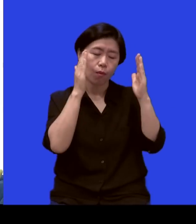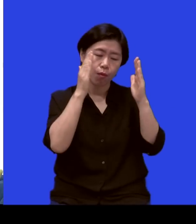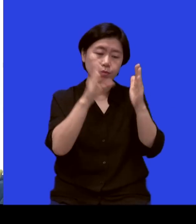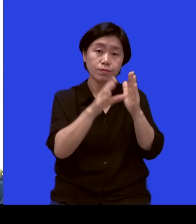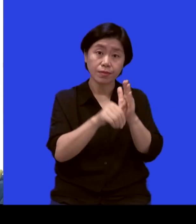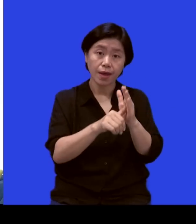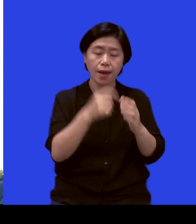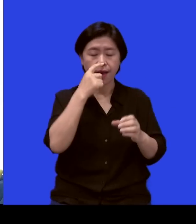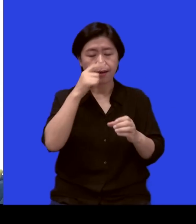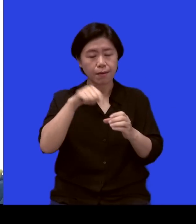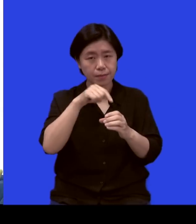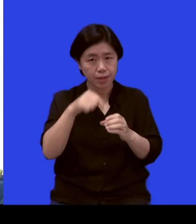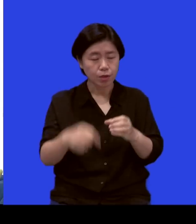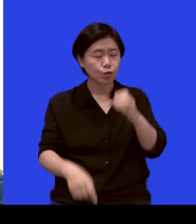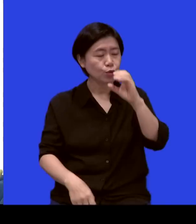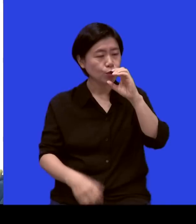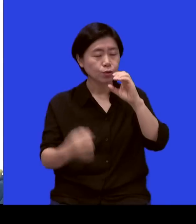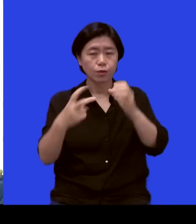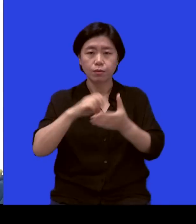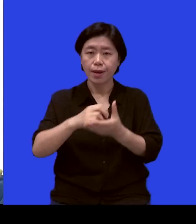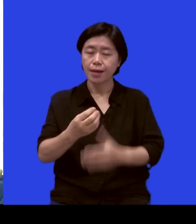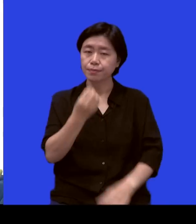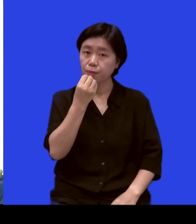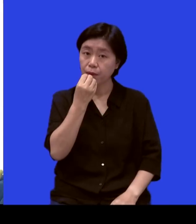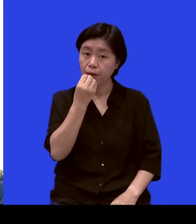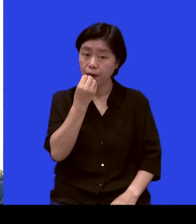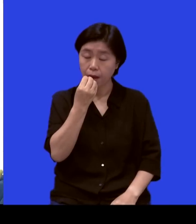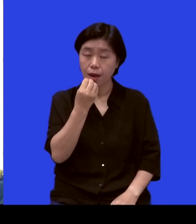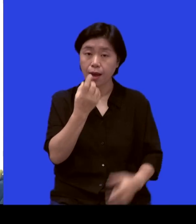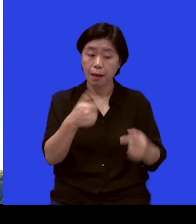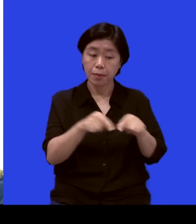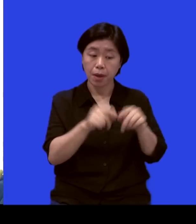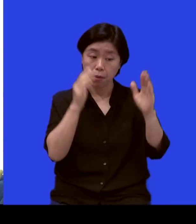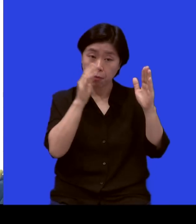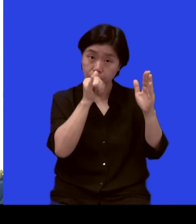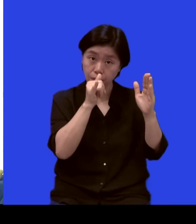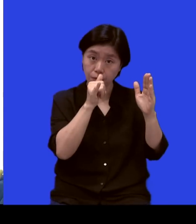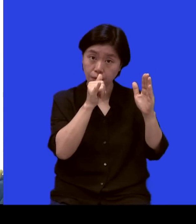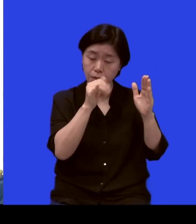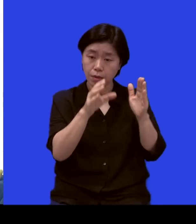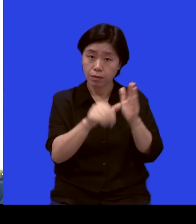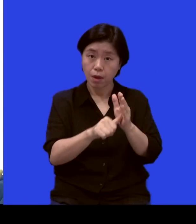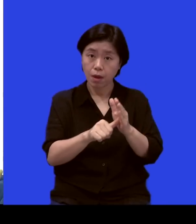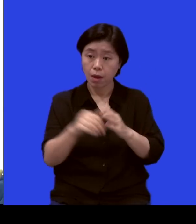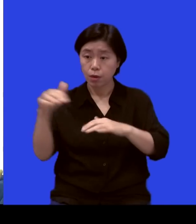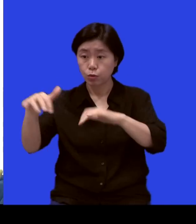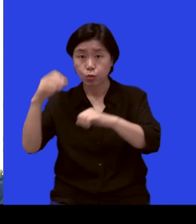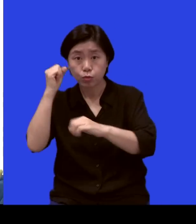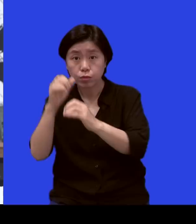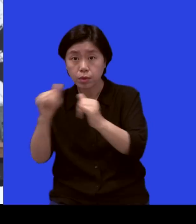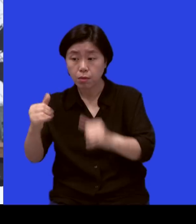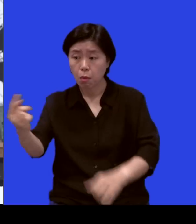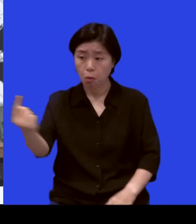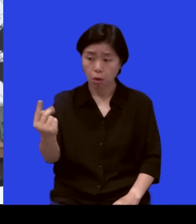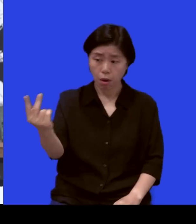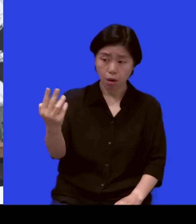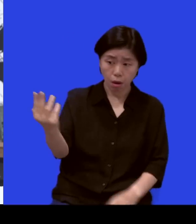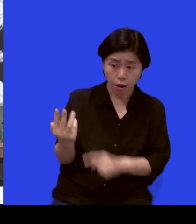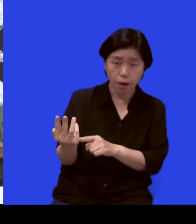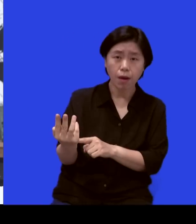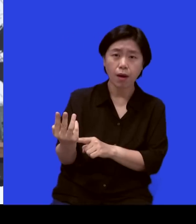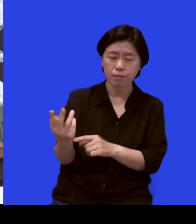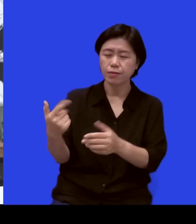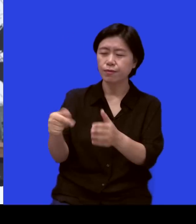커피도 마시고 빵도 같이 먹고 이렇게 이제 하면서 하는데 이분들이 오니까 그분들에게 이렇게 대접을 한쪽에다 한 거예요.